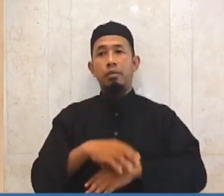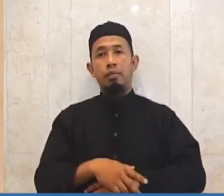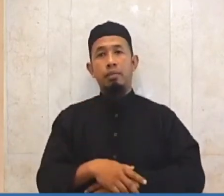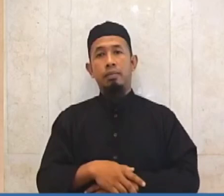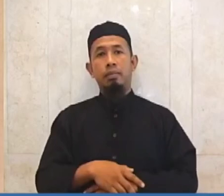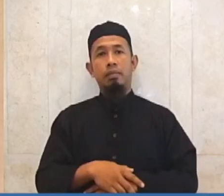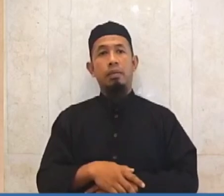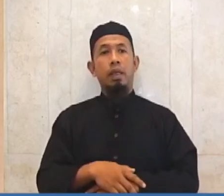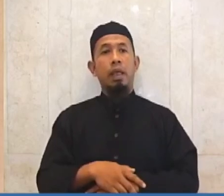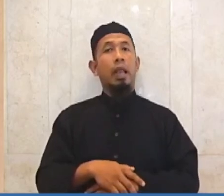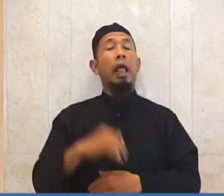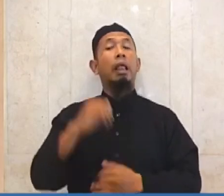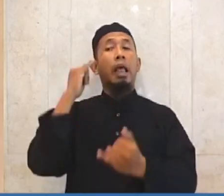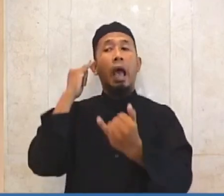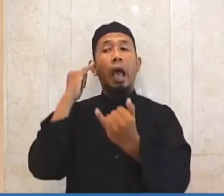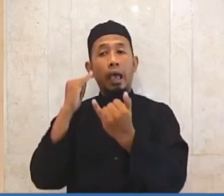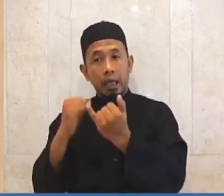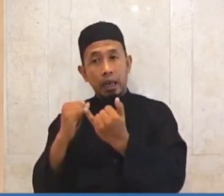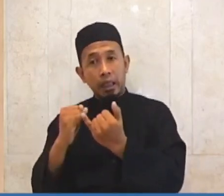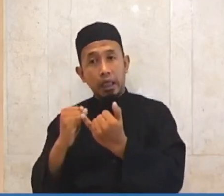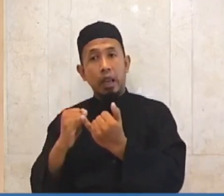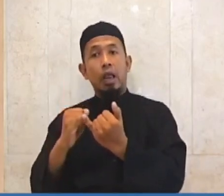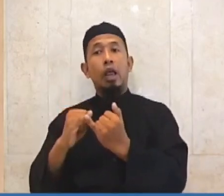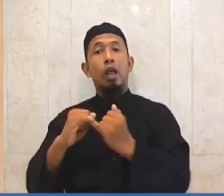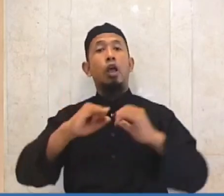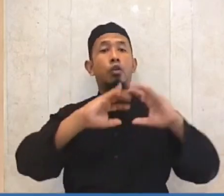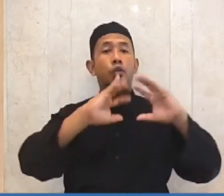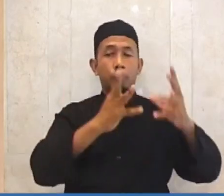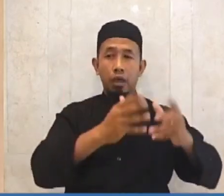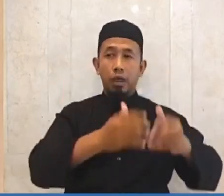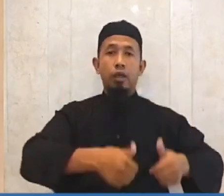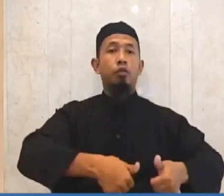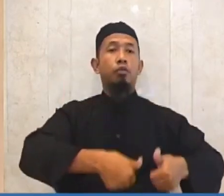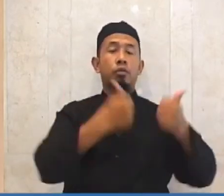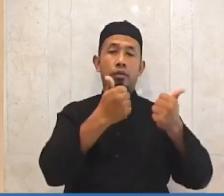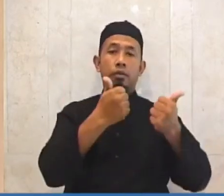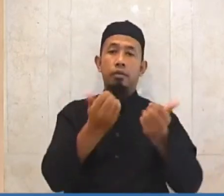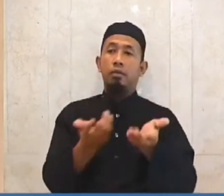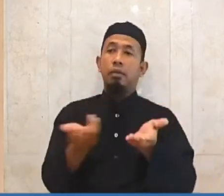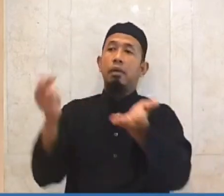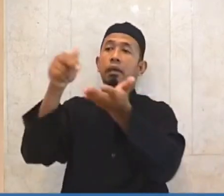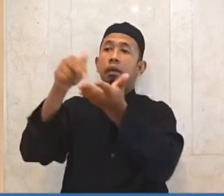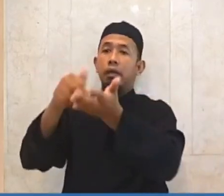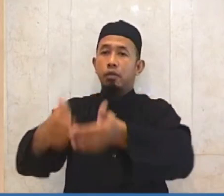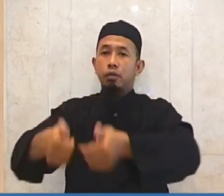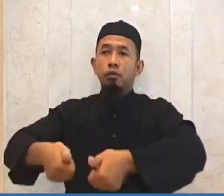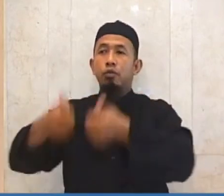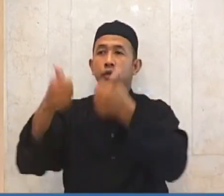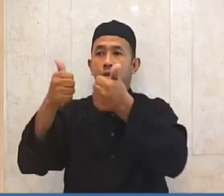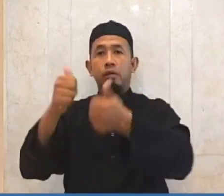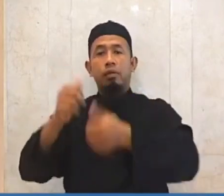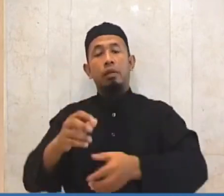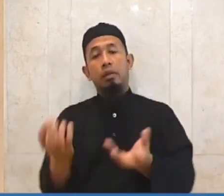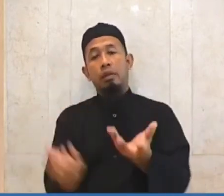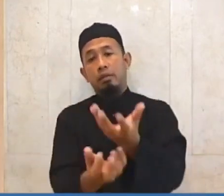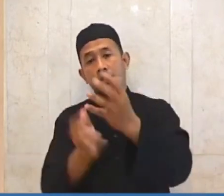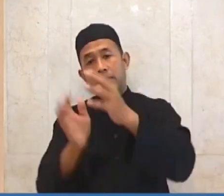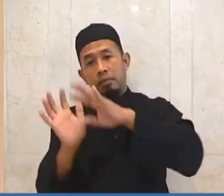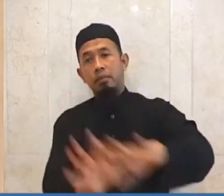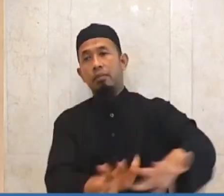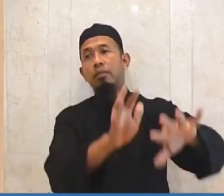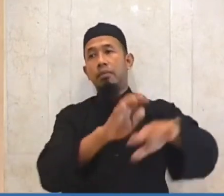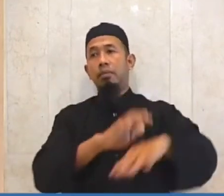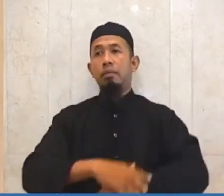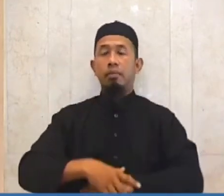pada akhirnya kita mencapai kehidupan dunia dan akhirat dan tentu saja jauhkan oleh Allah dari